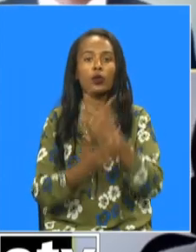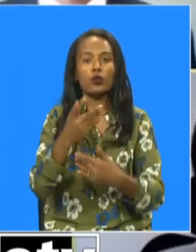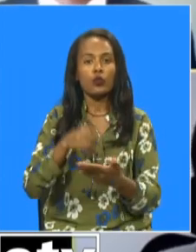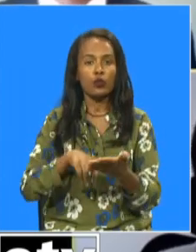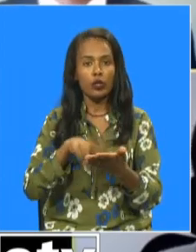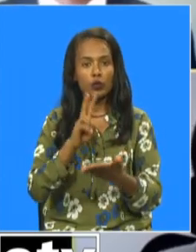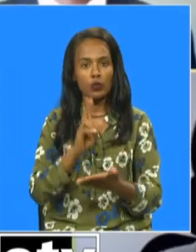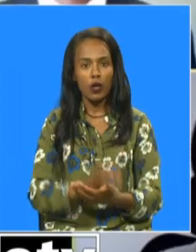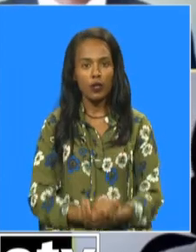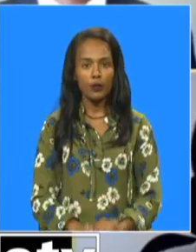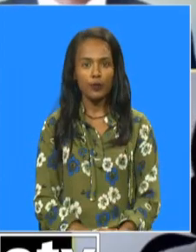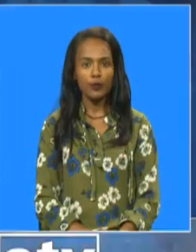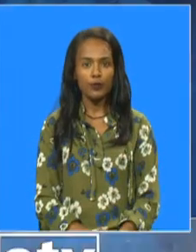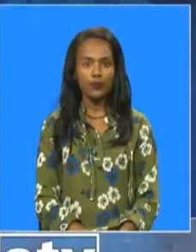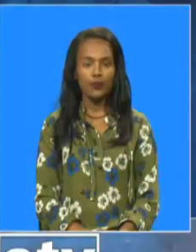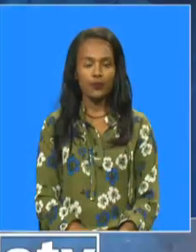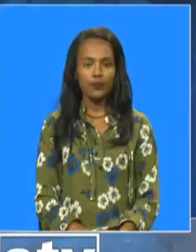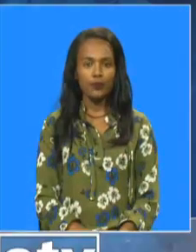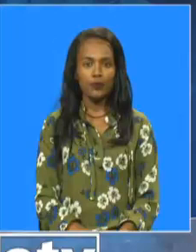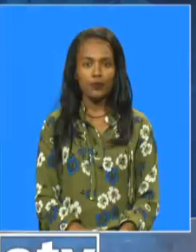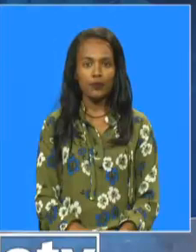ተነስቷል።